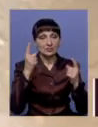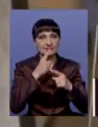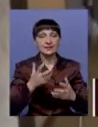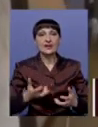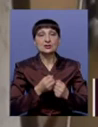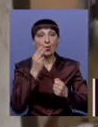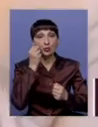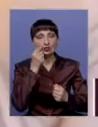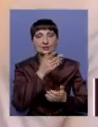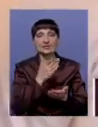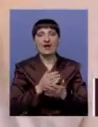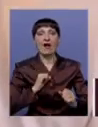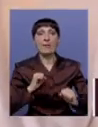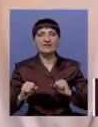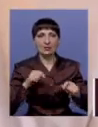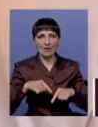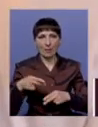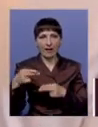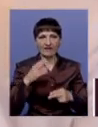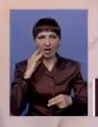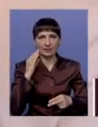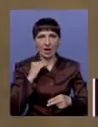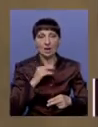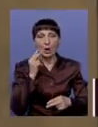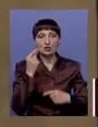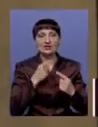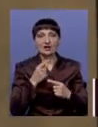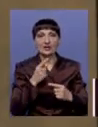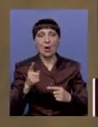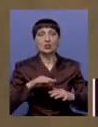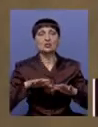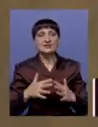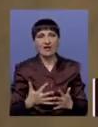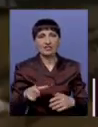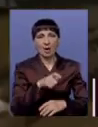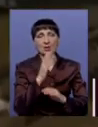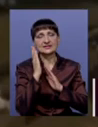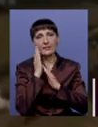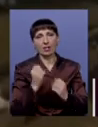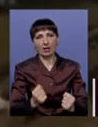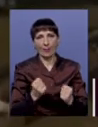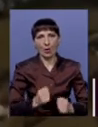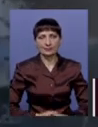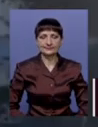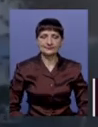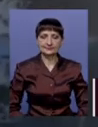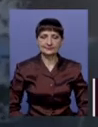спасенный мужчина находился в командировке в Алматы. Он сообщил, что якобы сильно устал с дороги и крепко уснул.